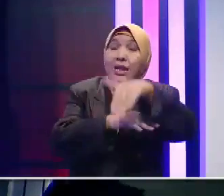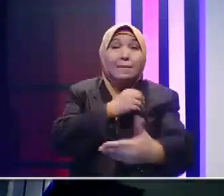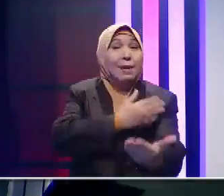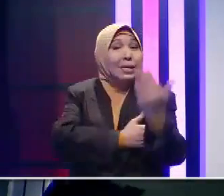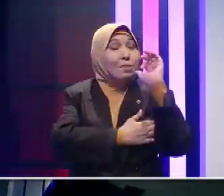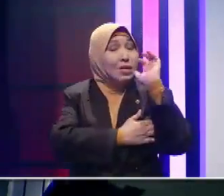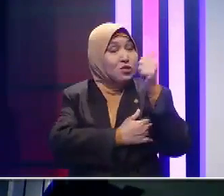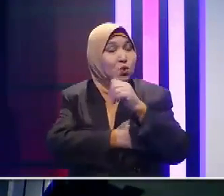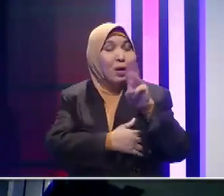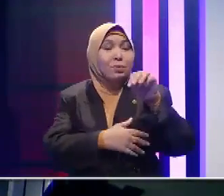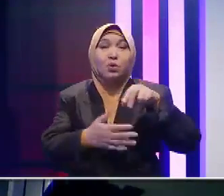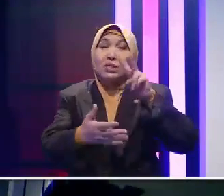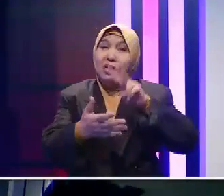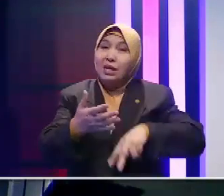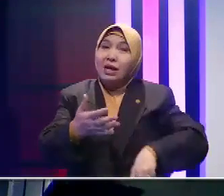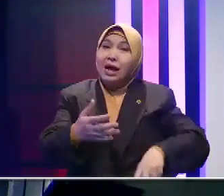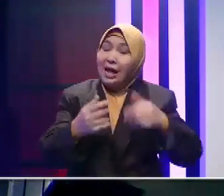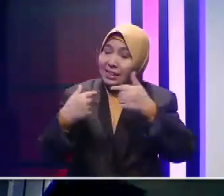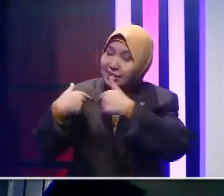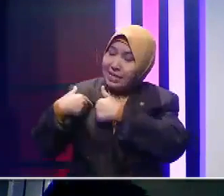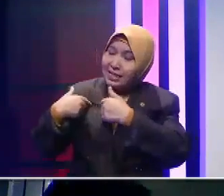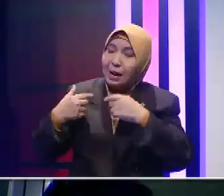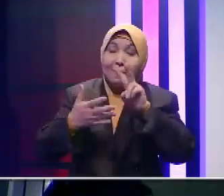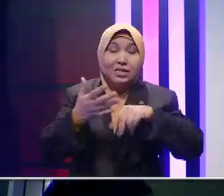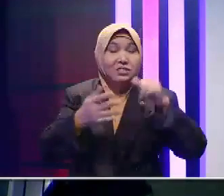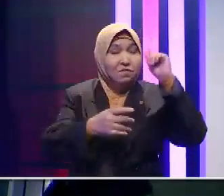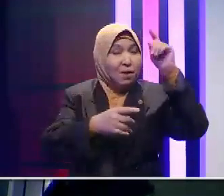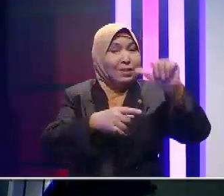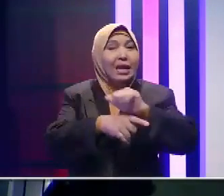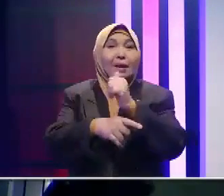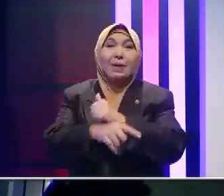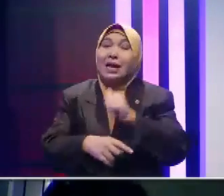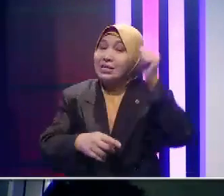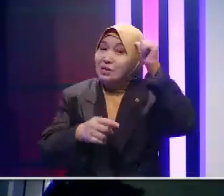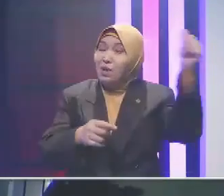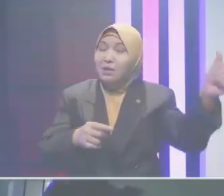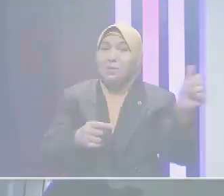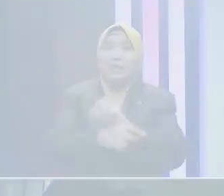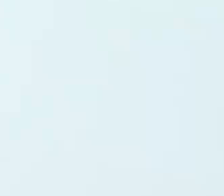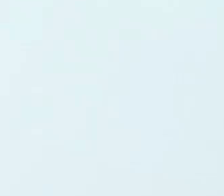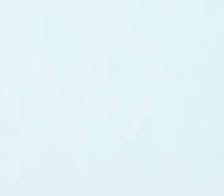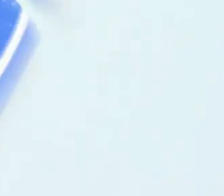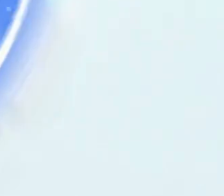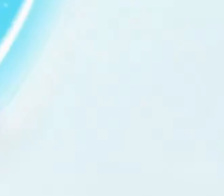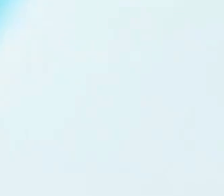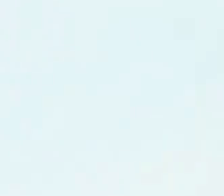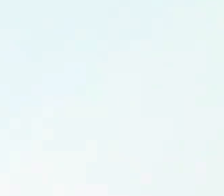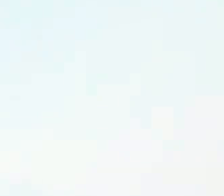My Quran Time. Di hati kita, baca, faham dan amal. Assalamualaikum warahmatullahi wabarakatuh.